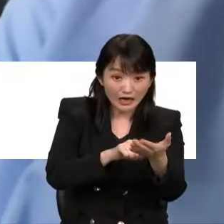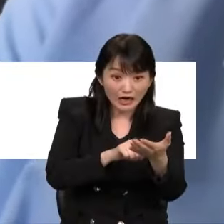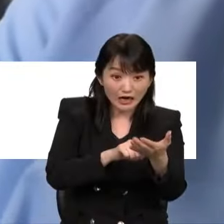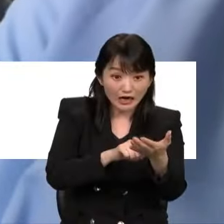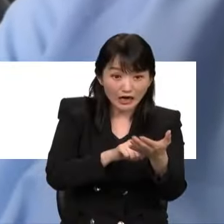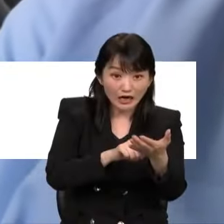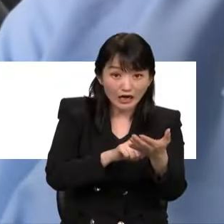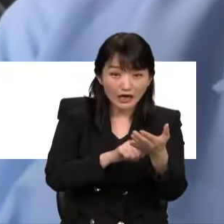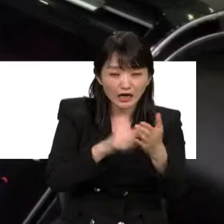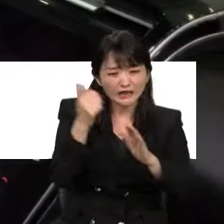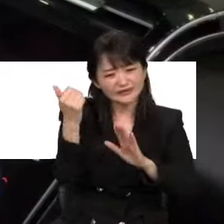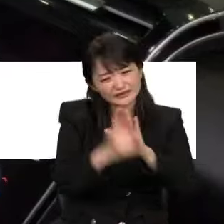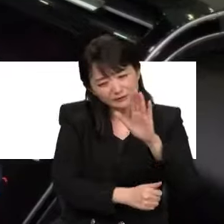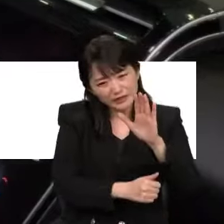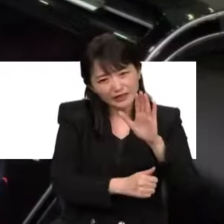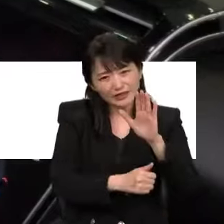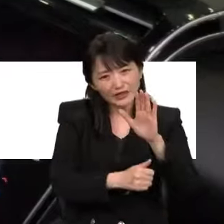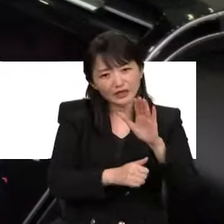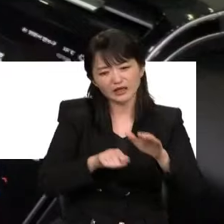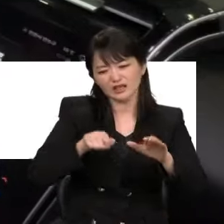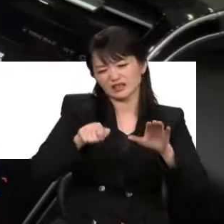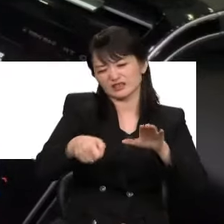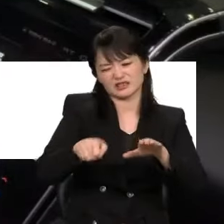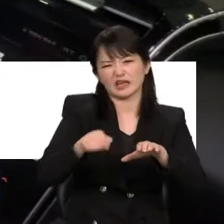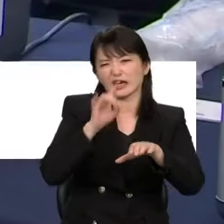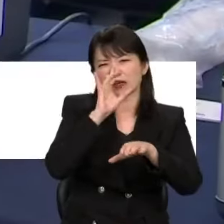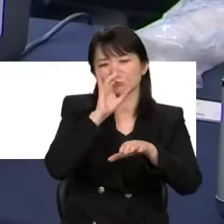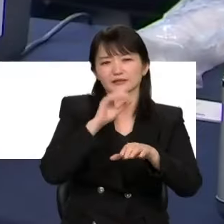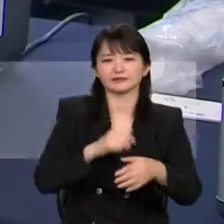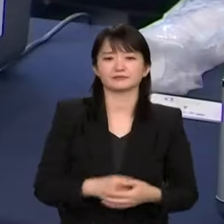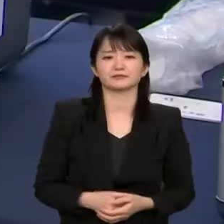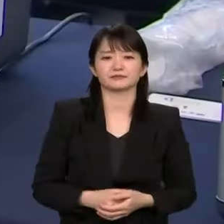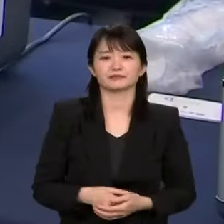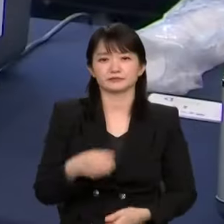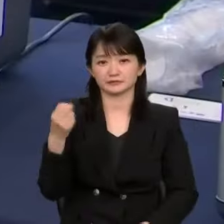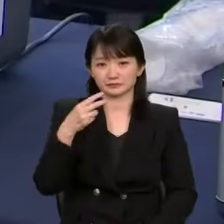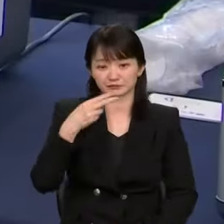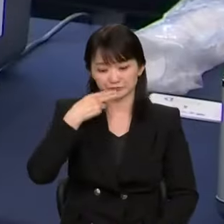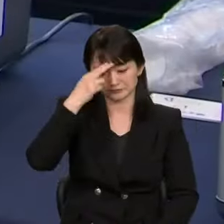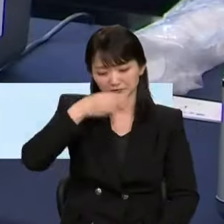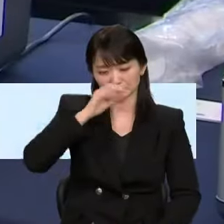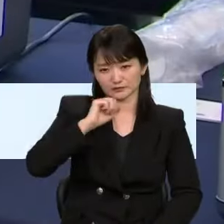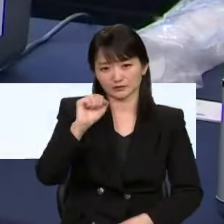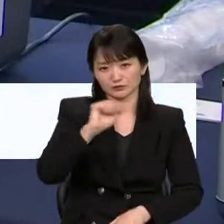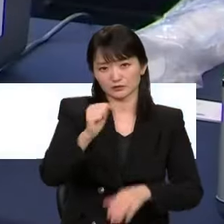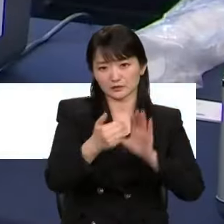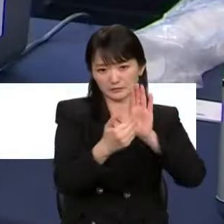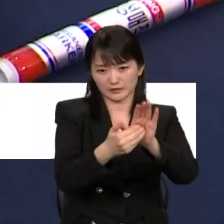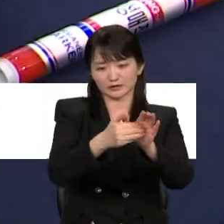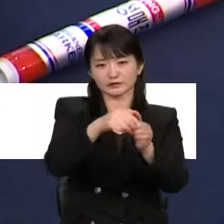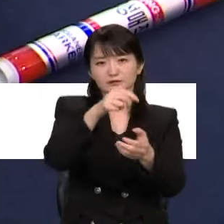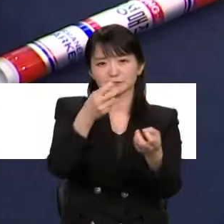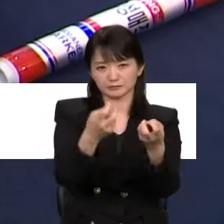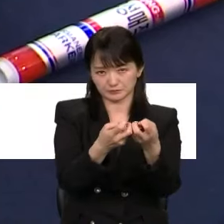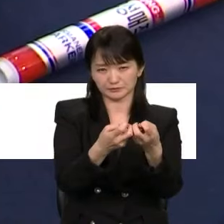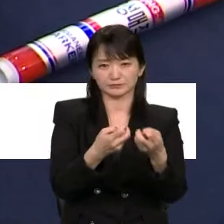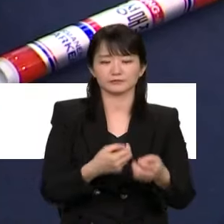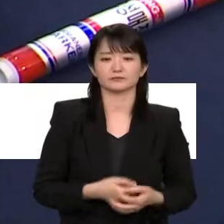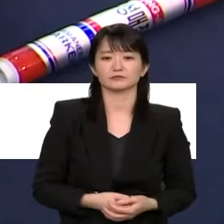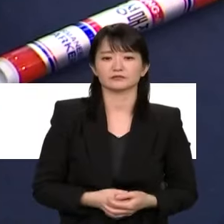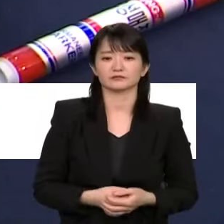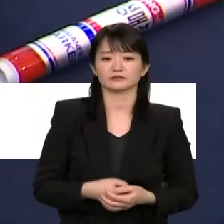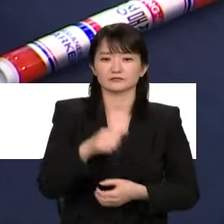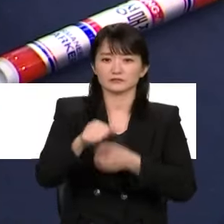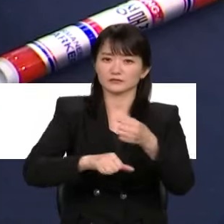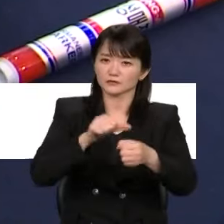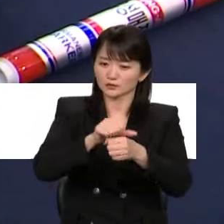이렇게 실패 문구가 뜨고 시동이 걸리지 않습니다. 상습 음주운전을 막기 위한 방지 장치입니다. 5년 안에